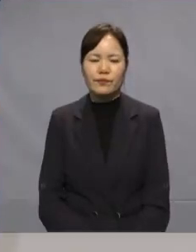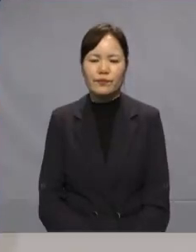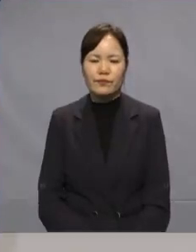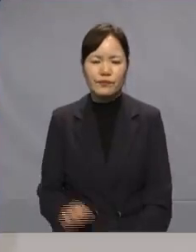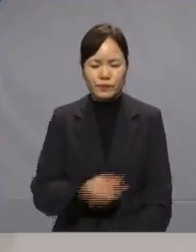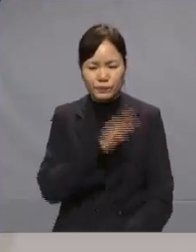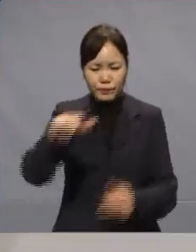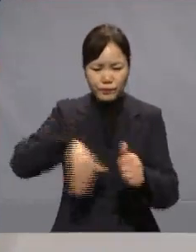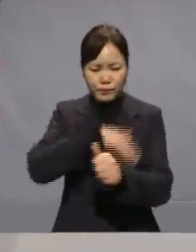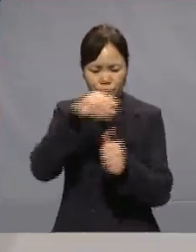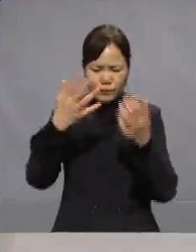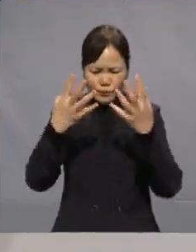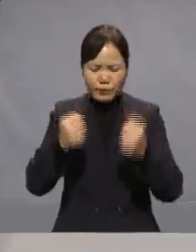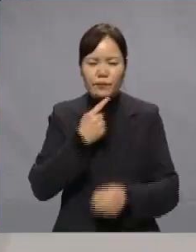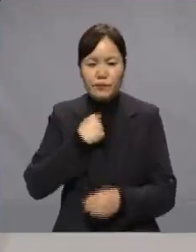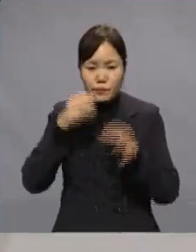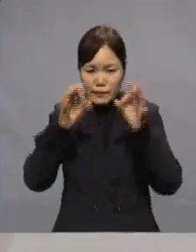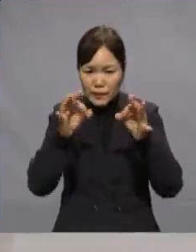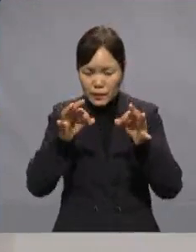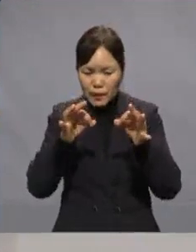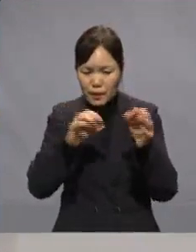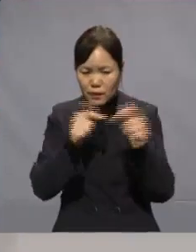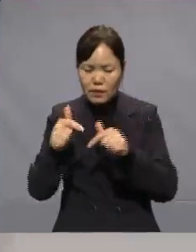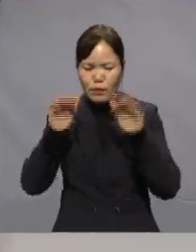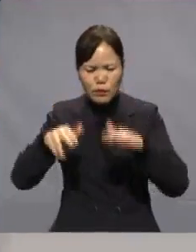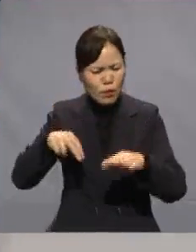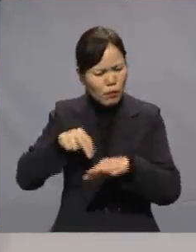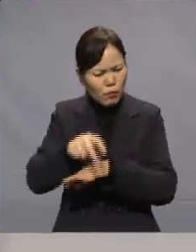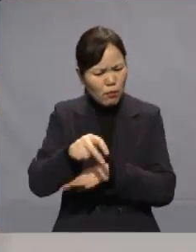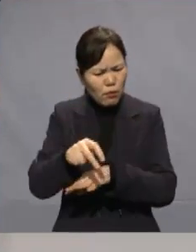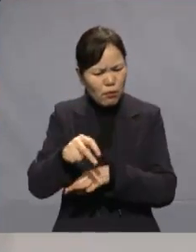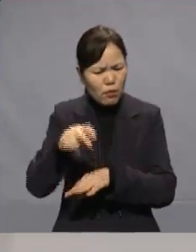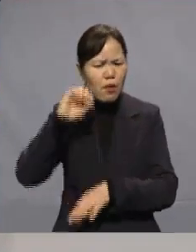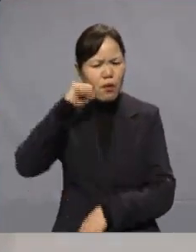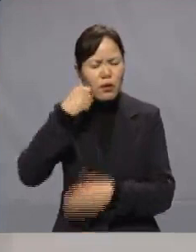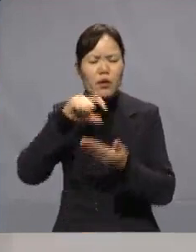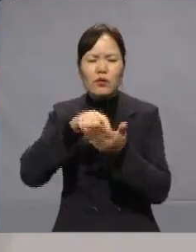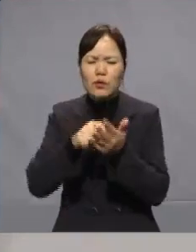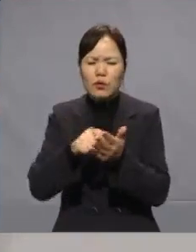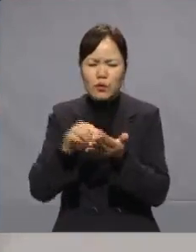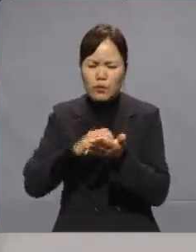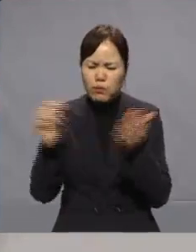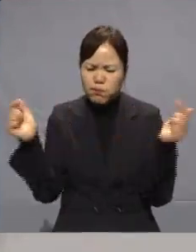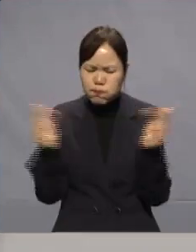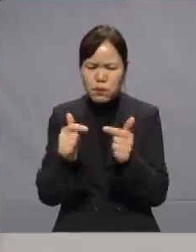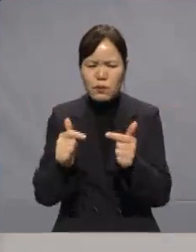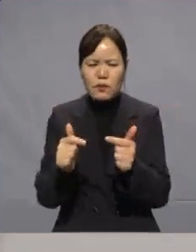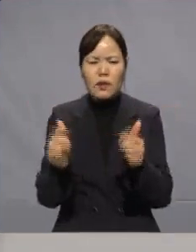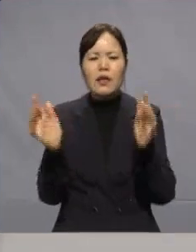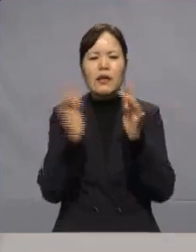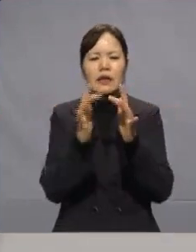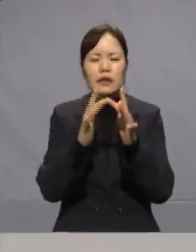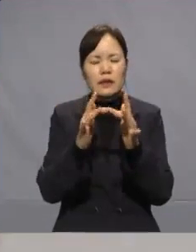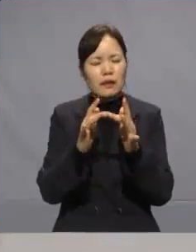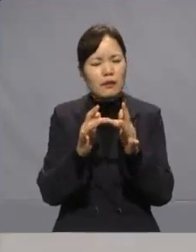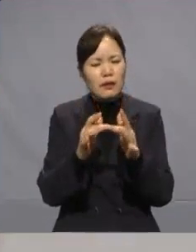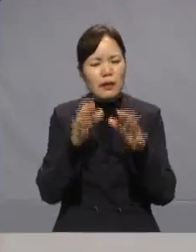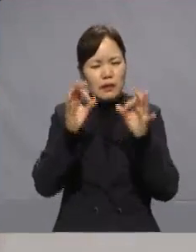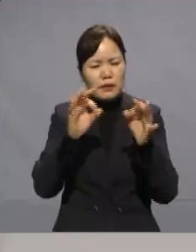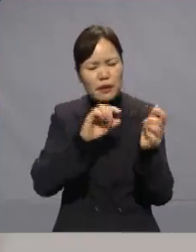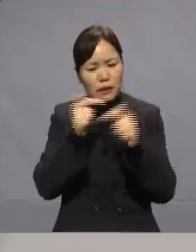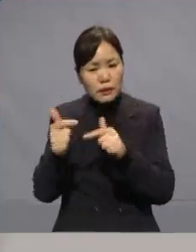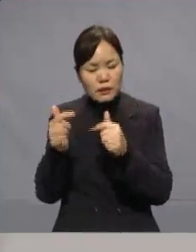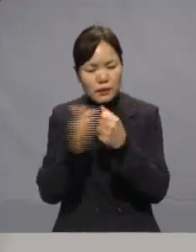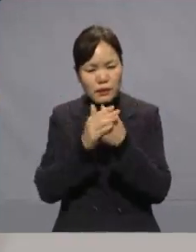우리 주변에 많던 은행들 이젠 걸어서 가기 힘들 정도로 많이 줄었습니다 디지털 뱅킹 시대의 지점